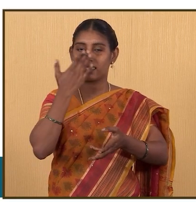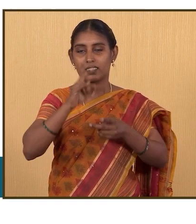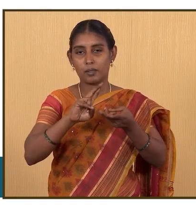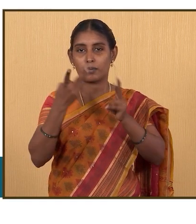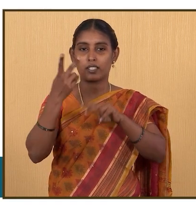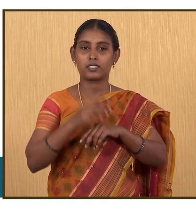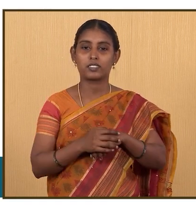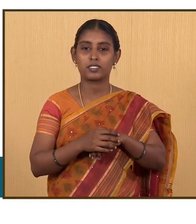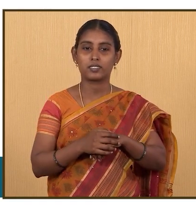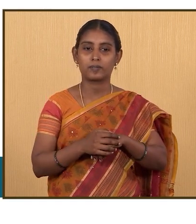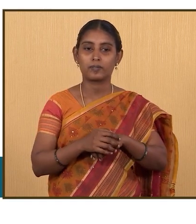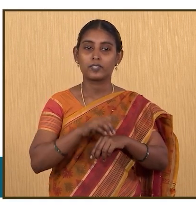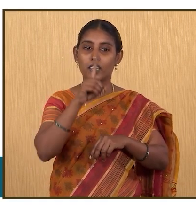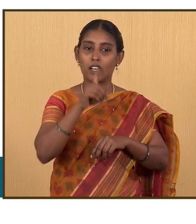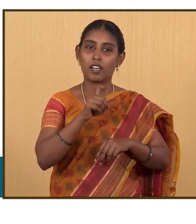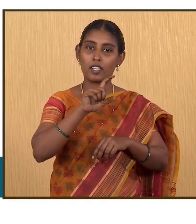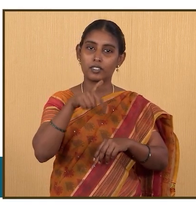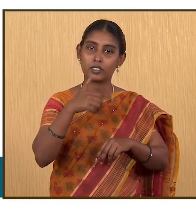தளங்களாக இருந்தது.